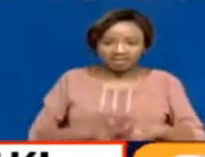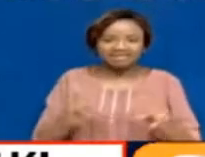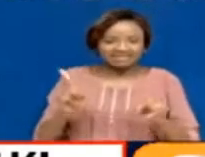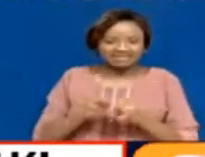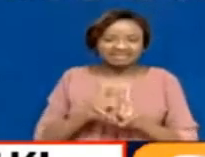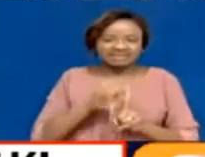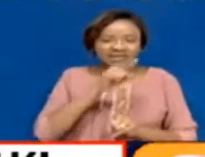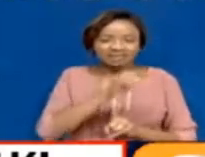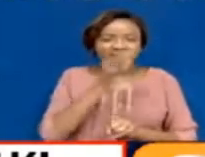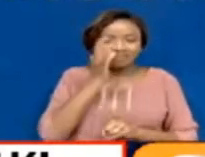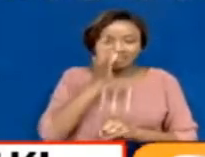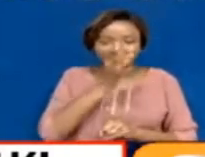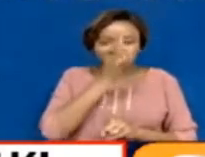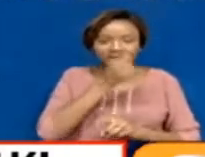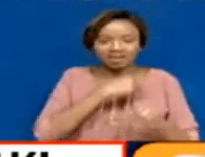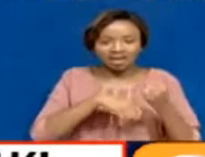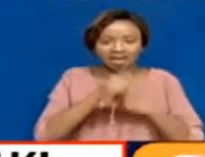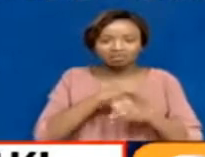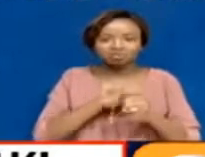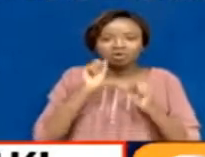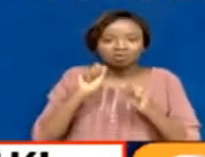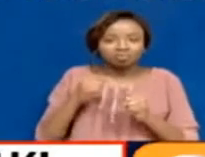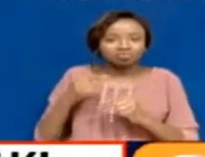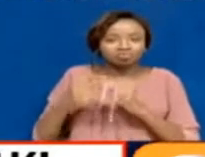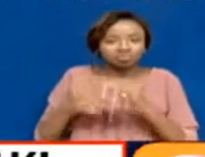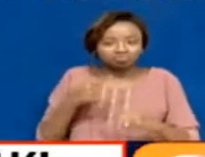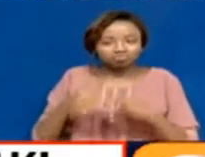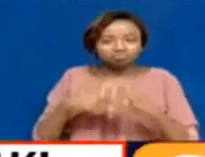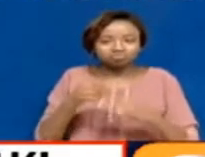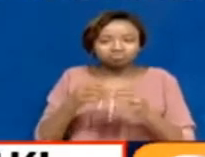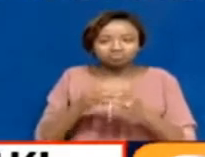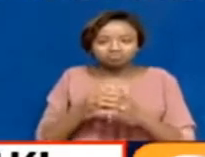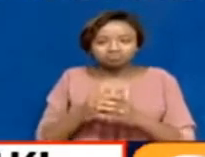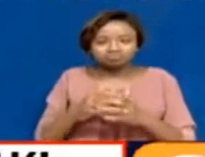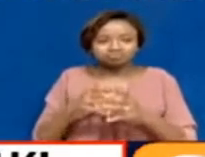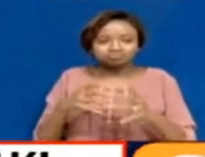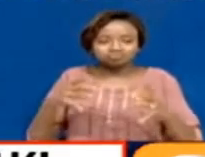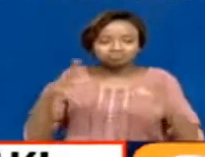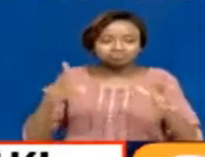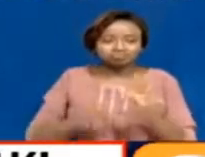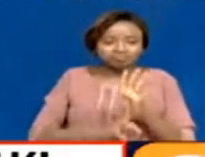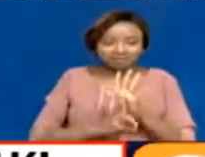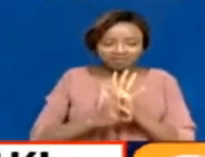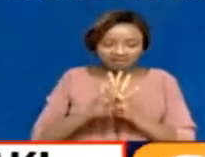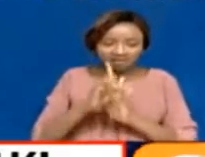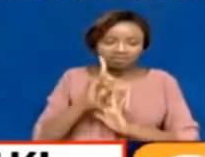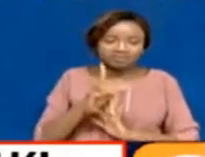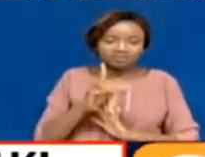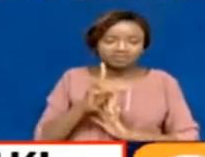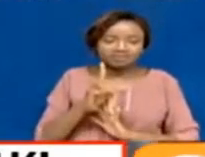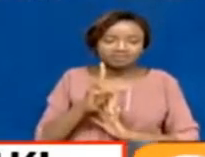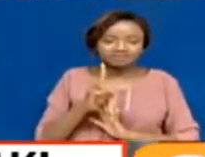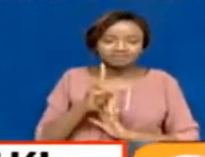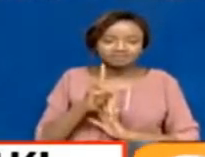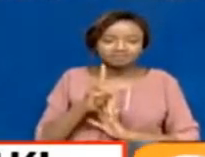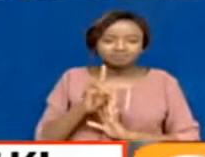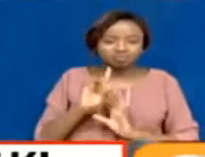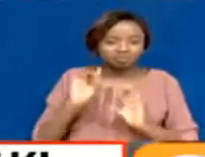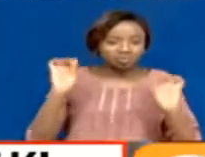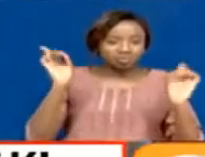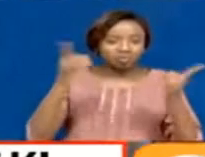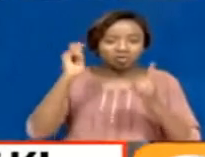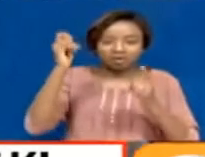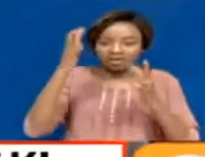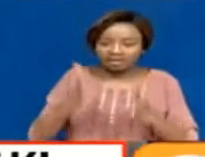ili hata yeye aendelee kuongeza hatua ya maendeleo ya kimwili na ya kiroho kwa wote